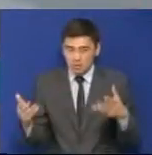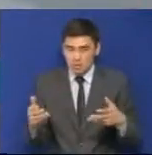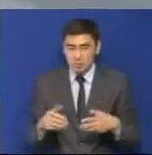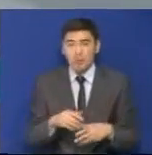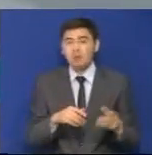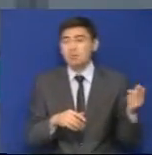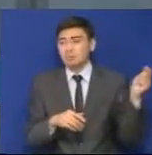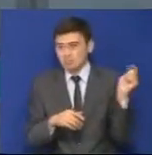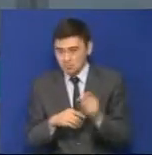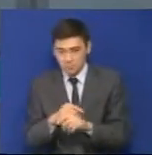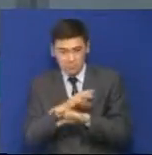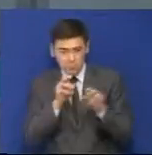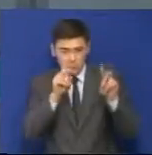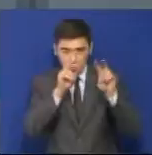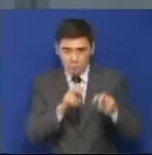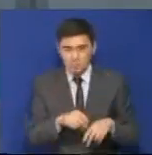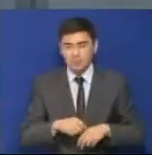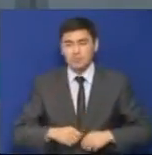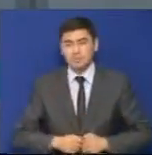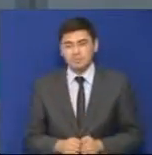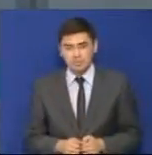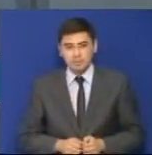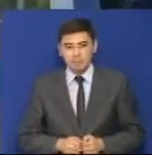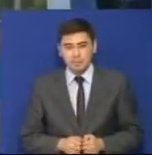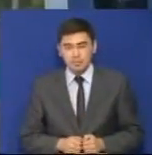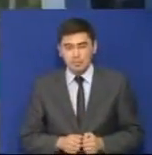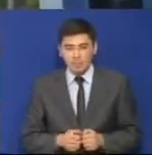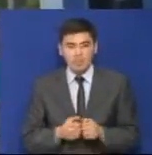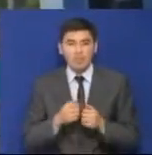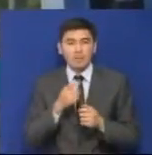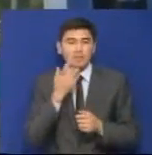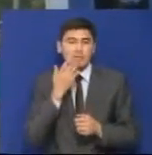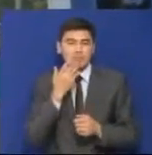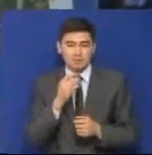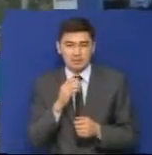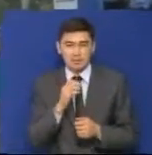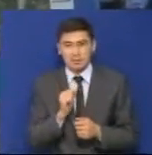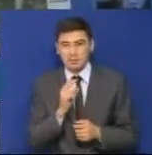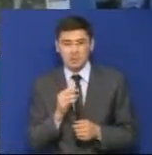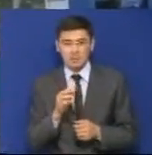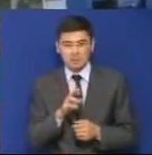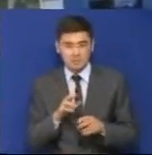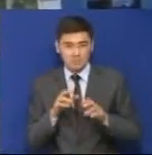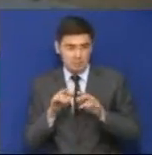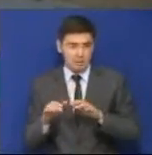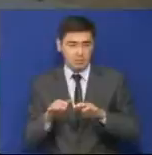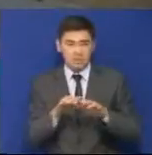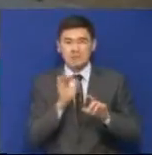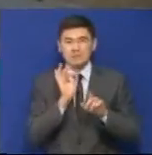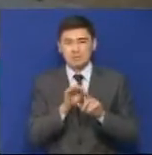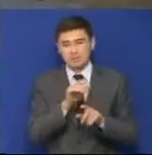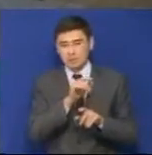барлығын тексертеміз. Қалааралық жолдардағы қауіпсіздікті күшейту мақсатында қолға алынған шаралар жол көлік оқиғаларының санын